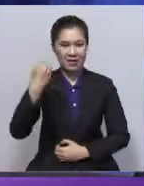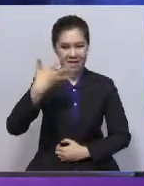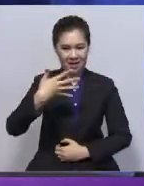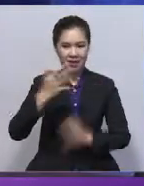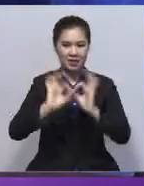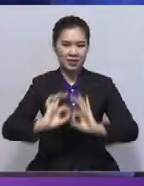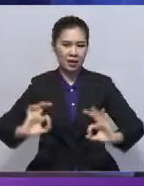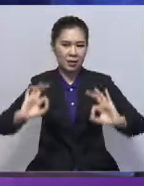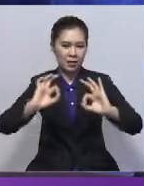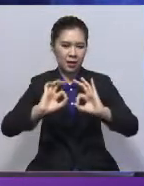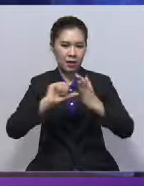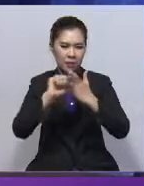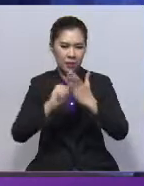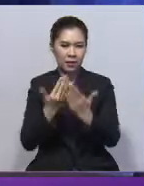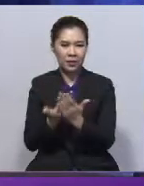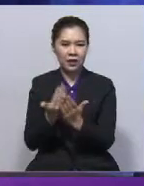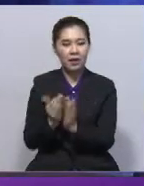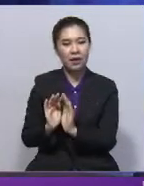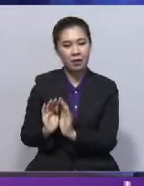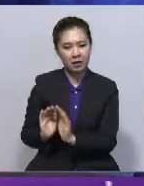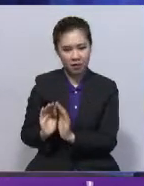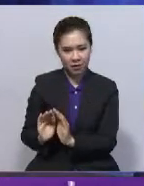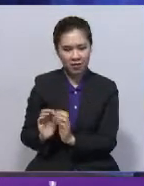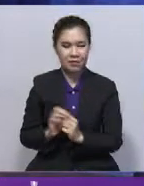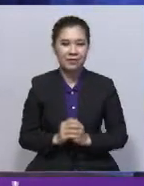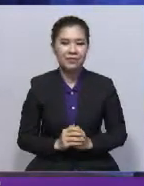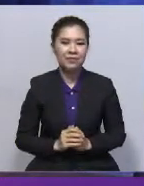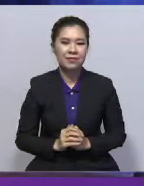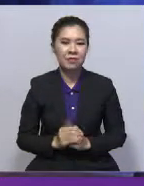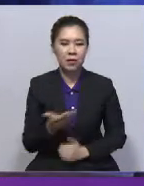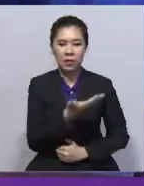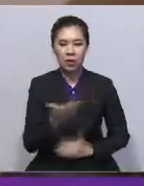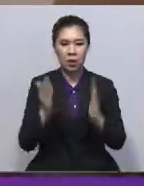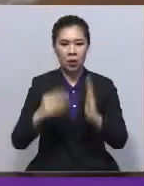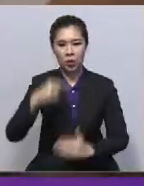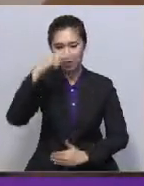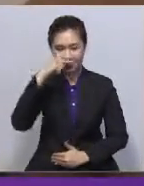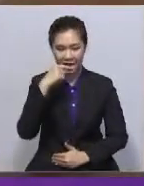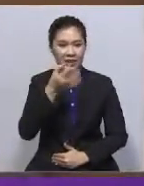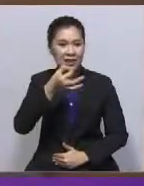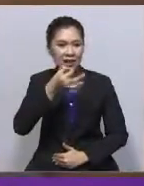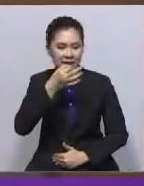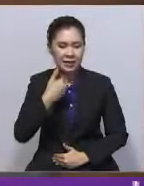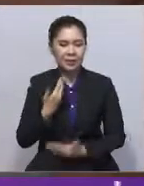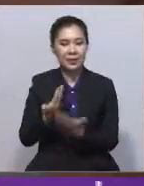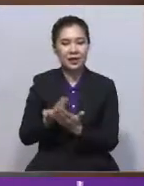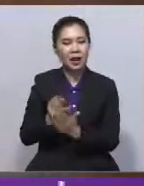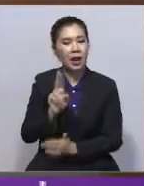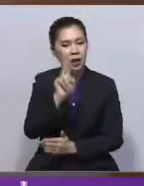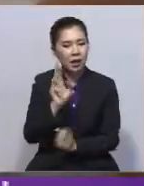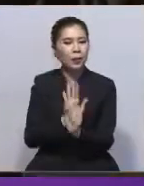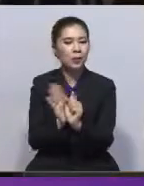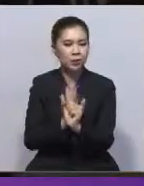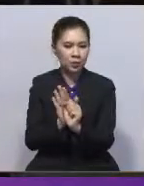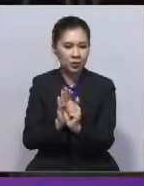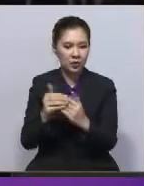คือการปรับปรุงระบบการออมทั้งภาคสมัครใจและภาคบังคับเพื่อให้คนไทยทุกคนที่มีอาชีพนะครับมีเงินใช้พอสมควร